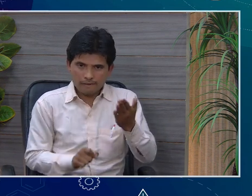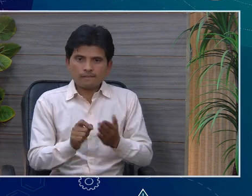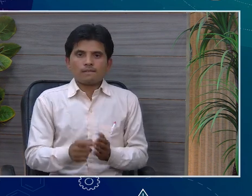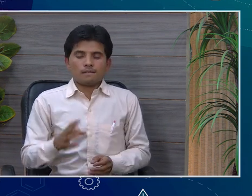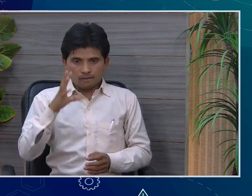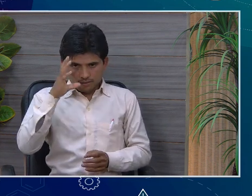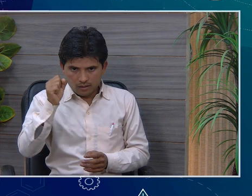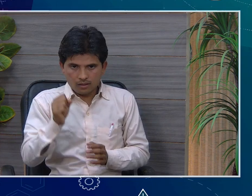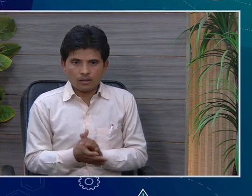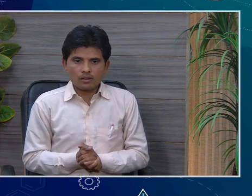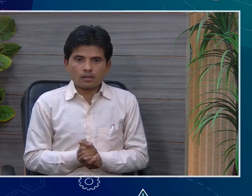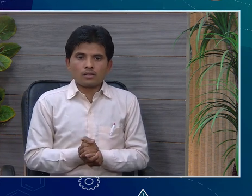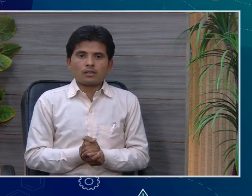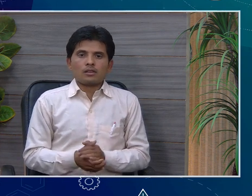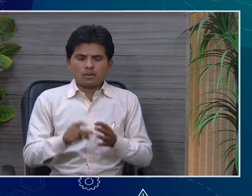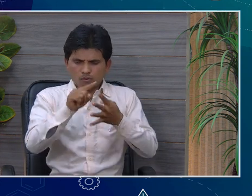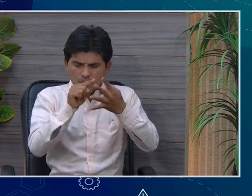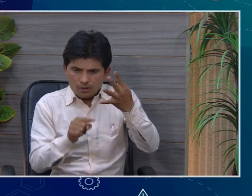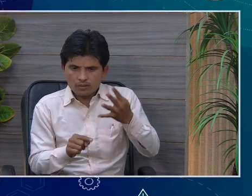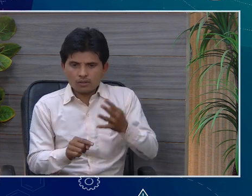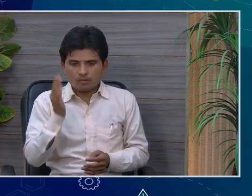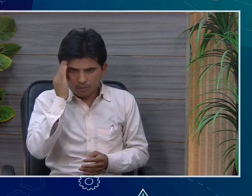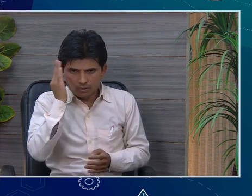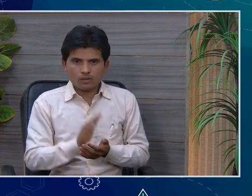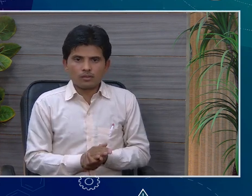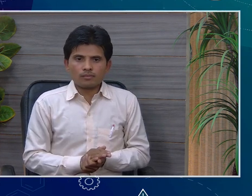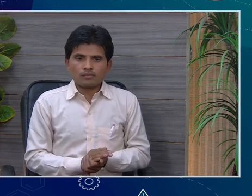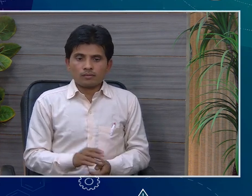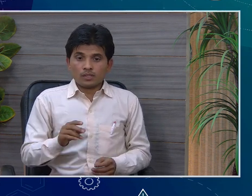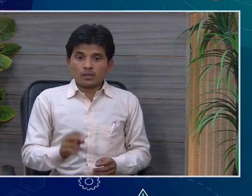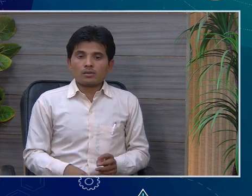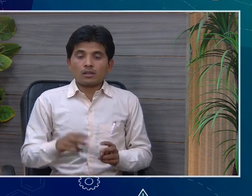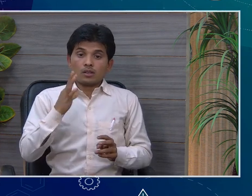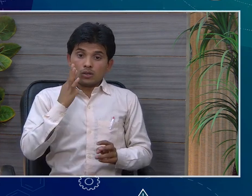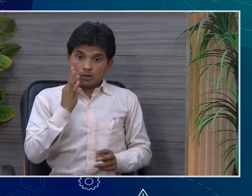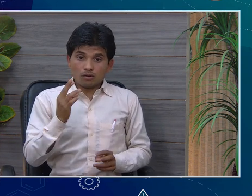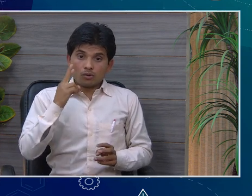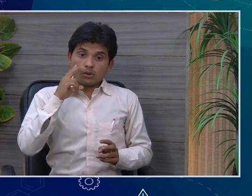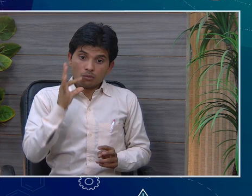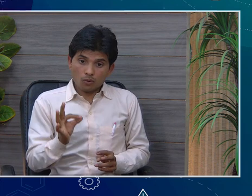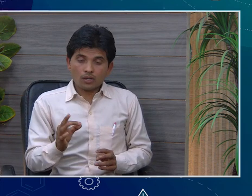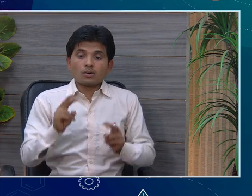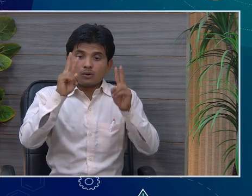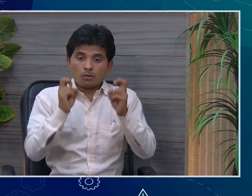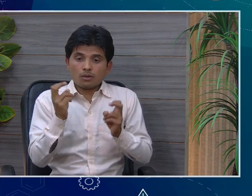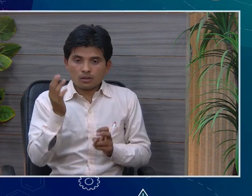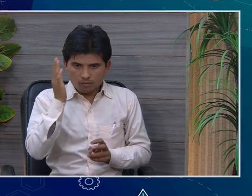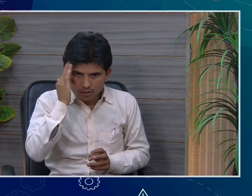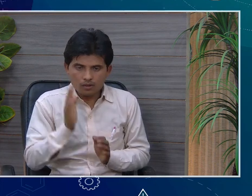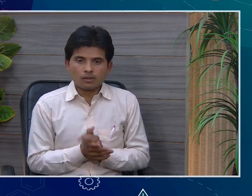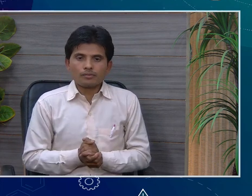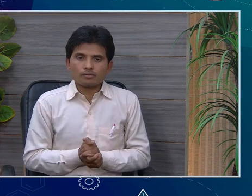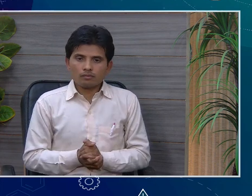है और अगर आज हम बनाने जा रहे हैं तो इसलिए पता होना चाहिए कि चीन पहले से ही तो बच्चों के